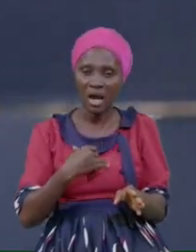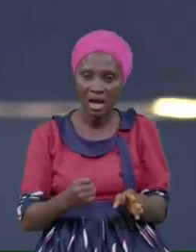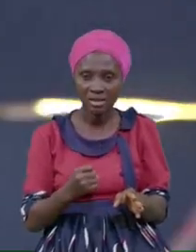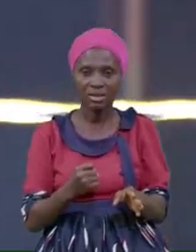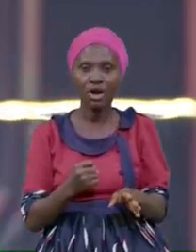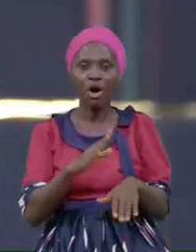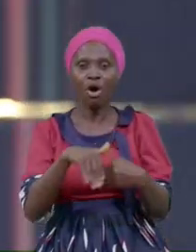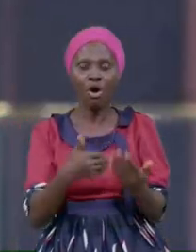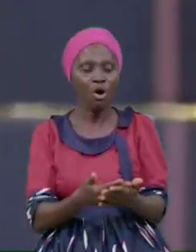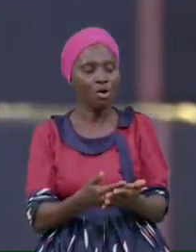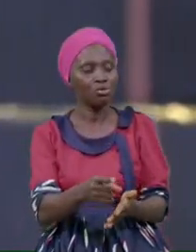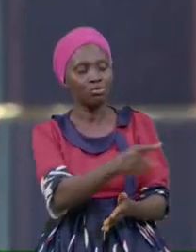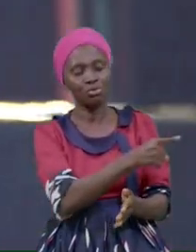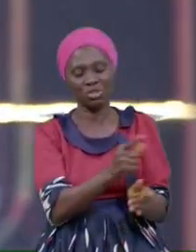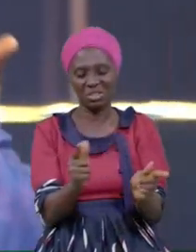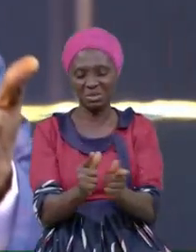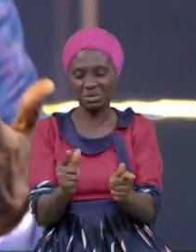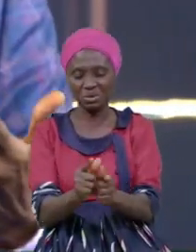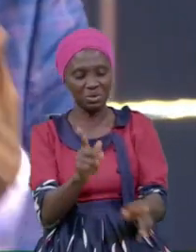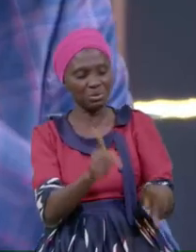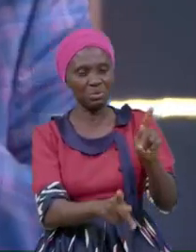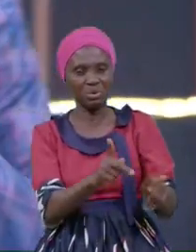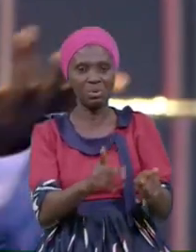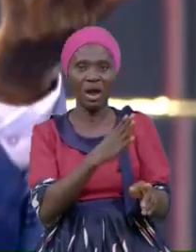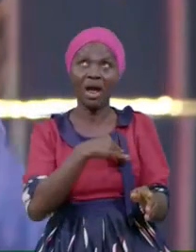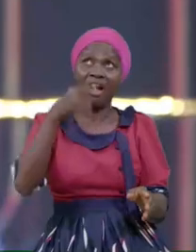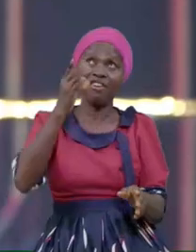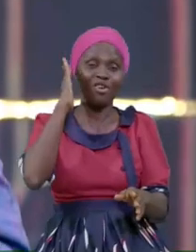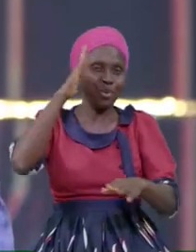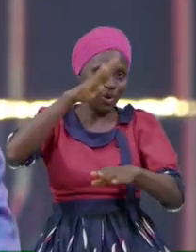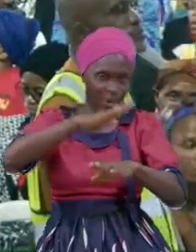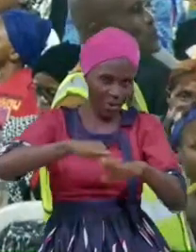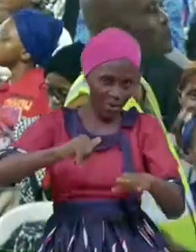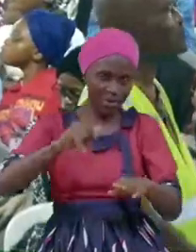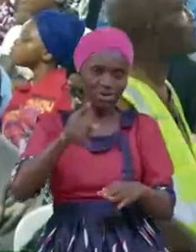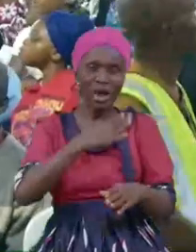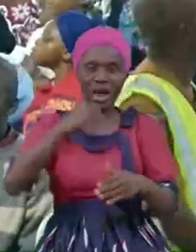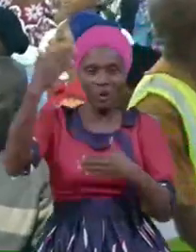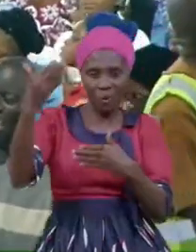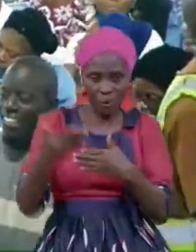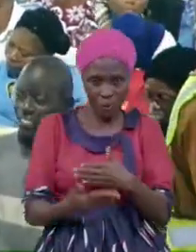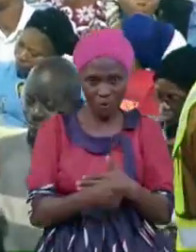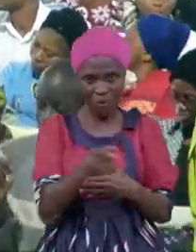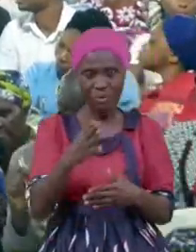ces petites personnes. Le Seigneur dit continue à venir, le salut est venu pour toi aujourd'hui.